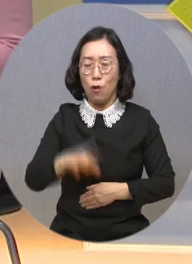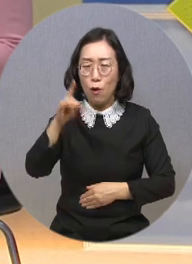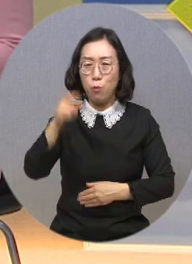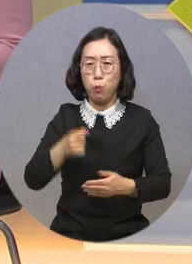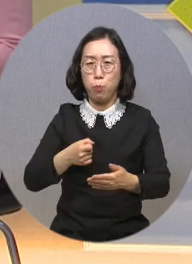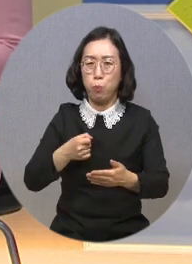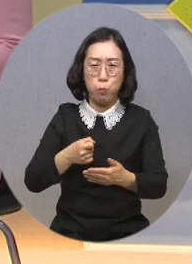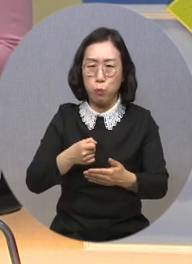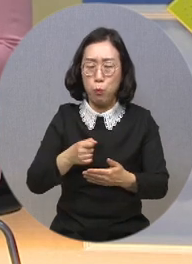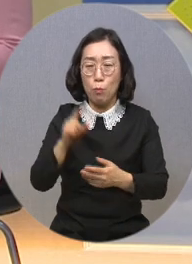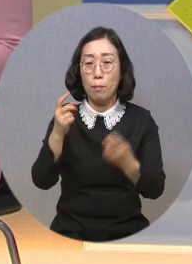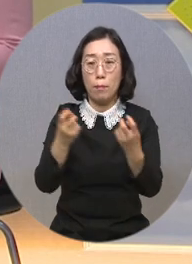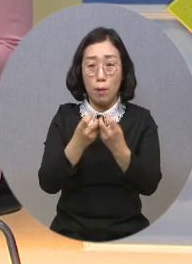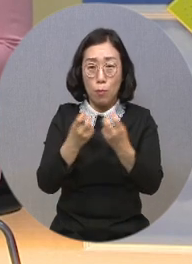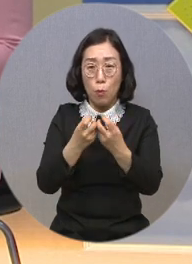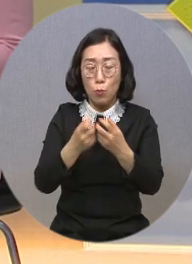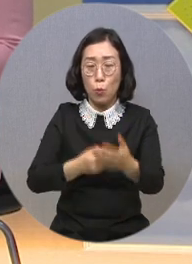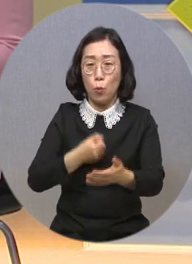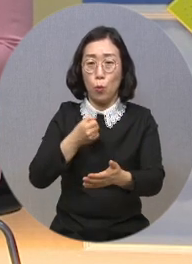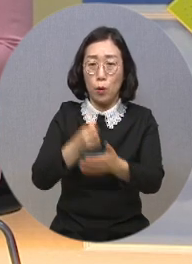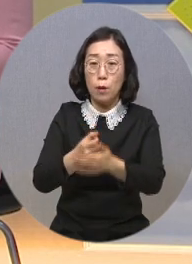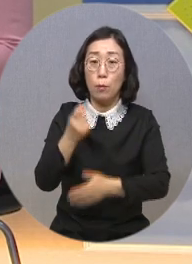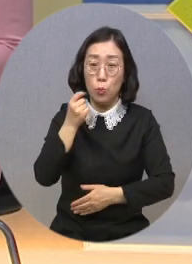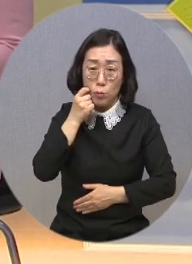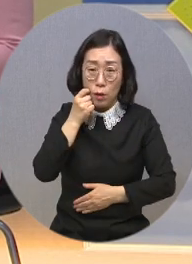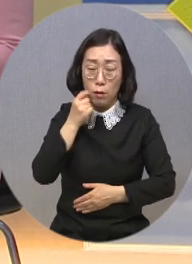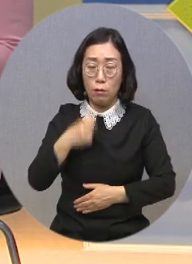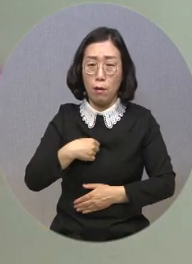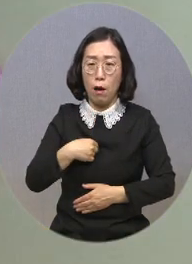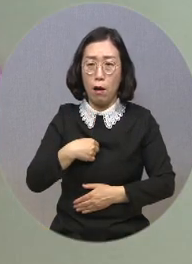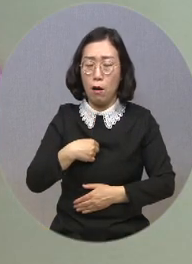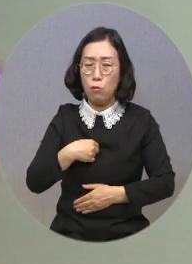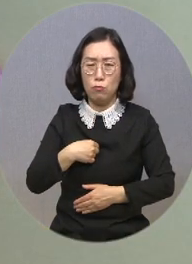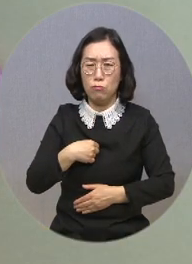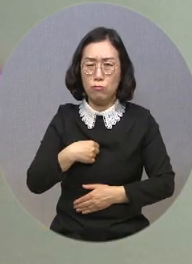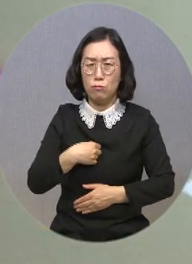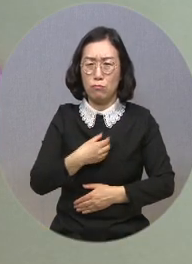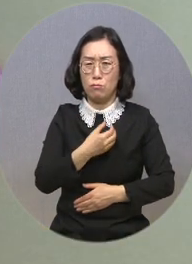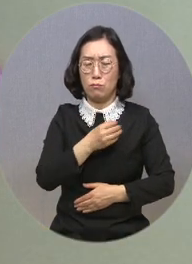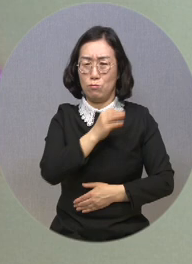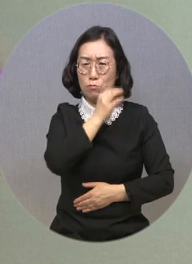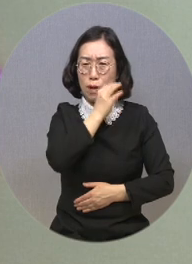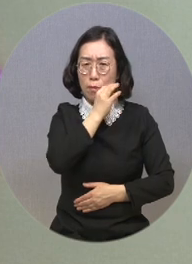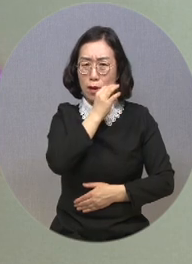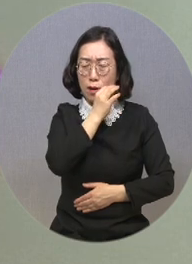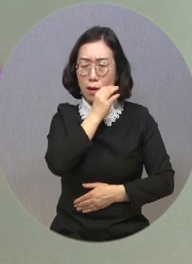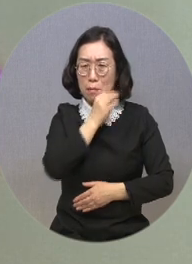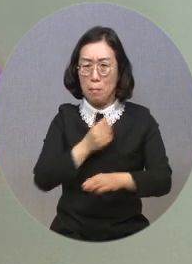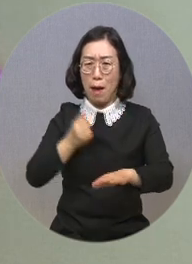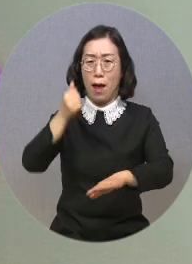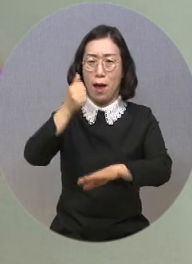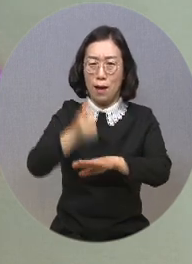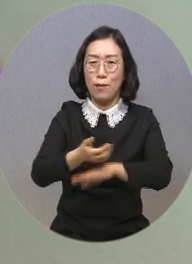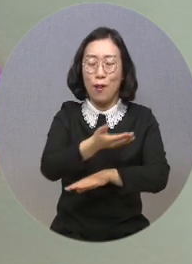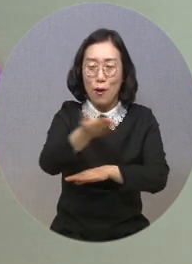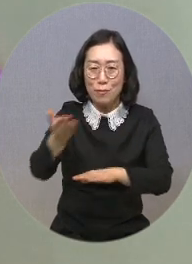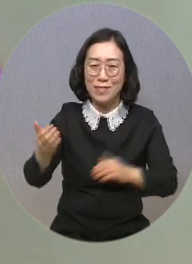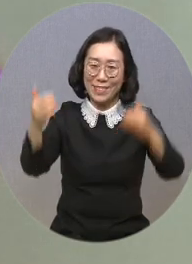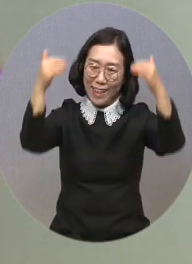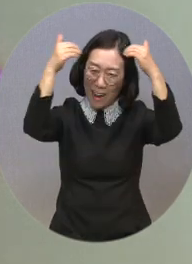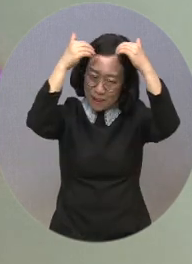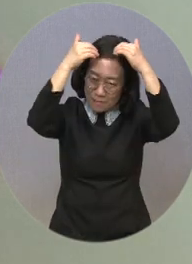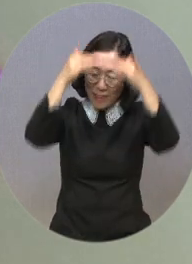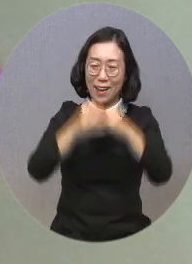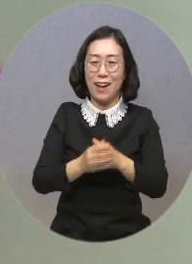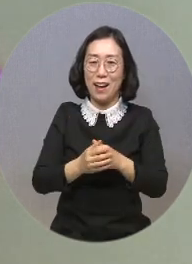없었기 때문에요. 내가 난데 무슨 앞에 나가서 어르신들께 사랑합니다. 이거